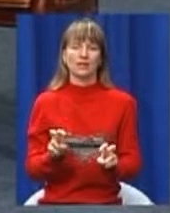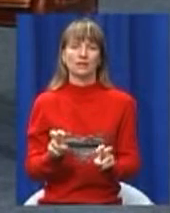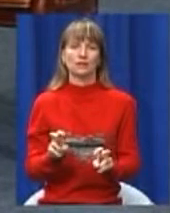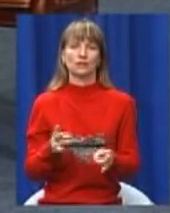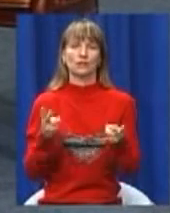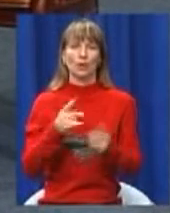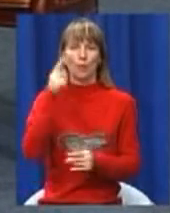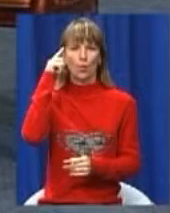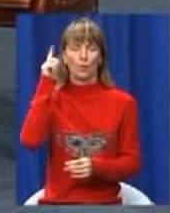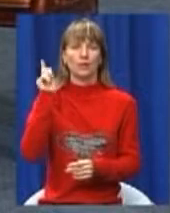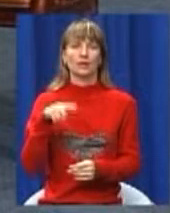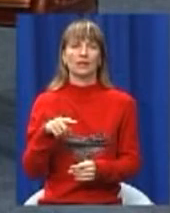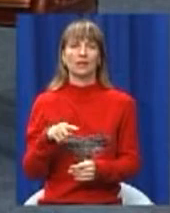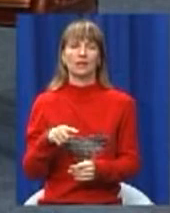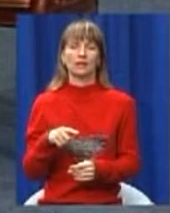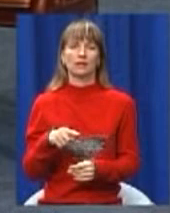треба вміти,